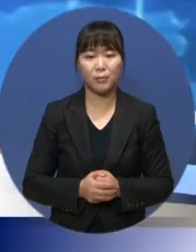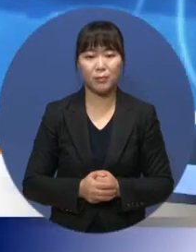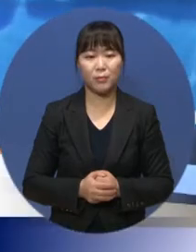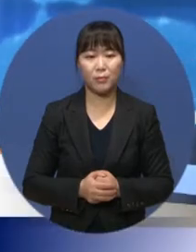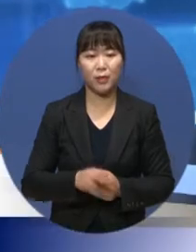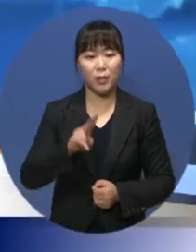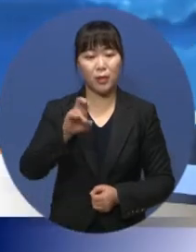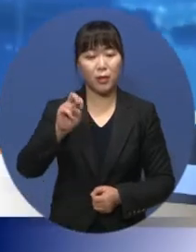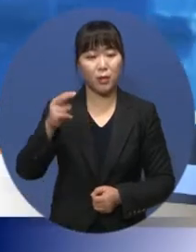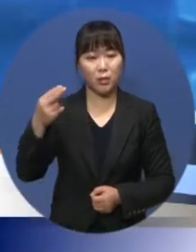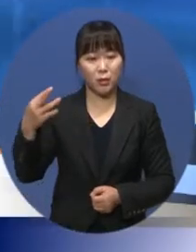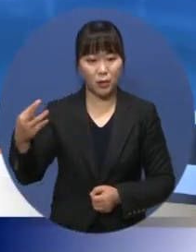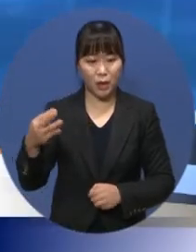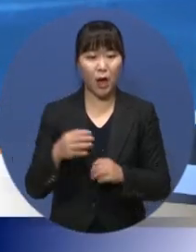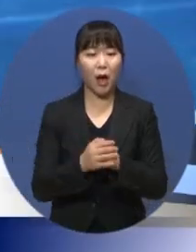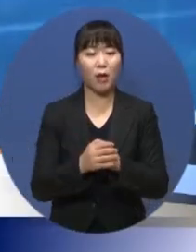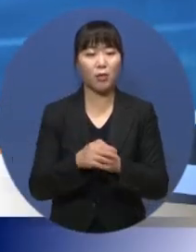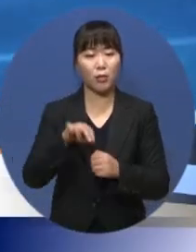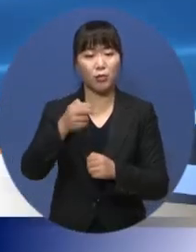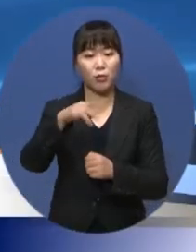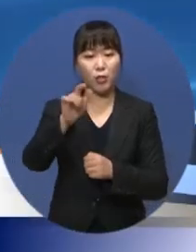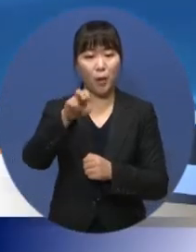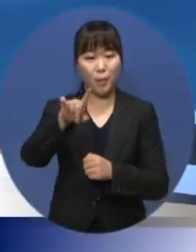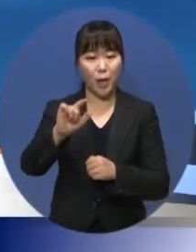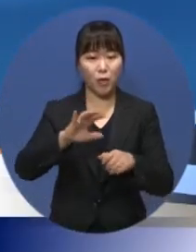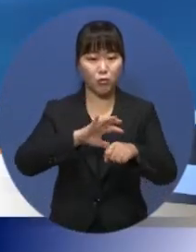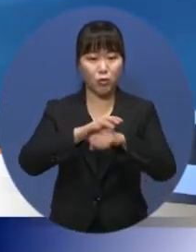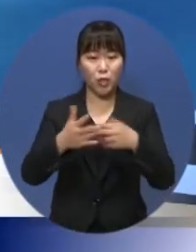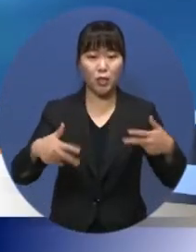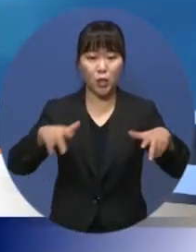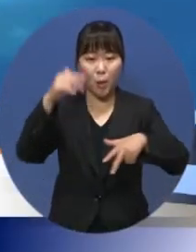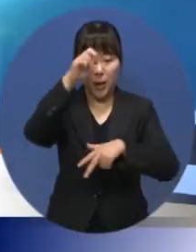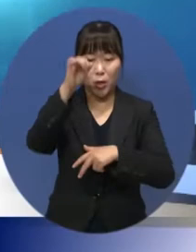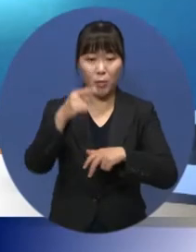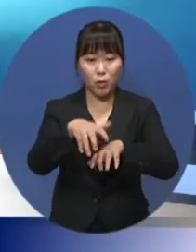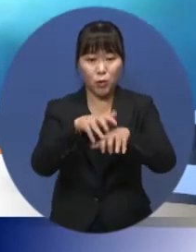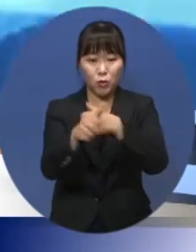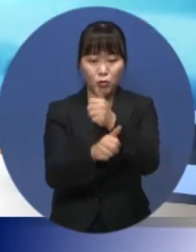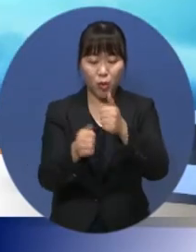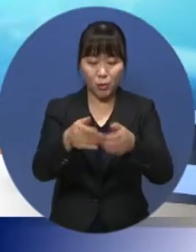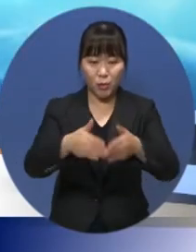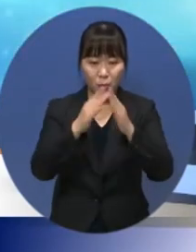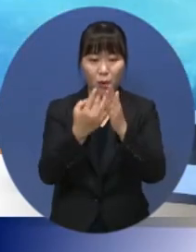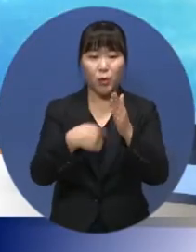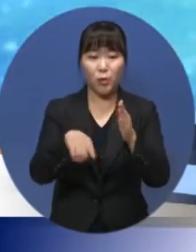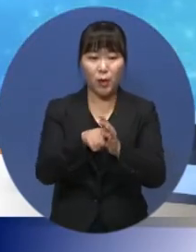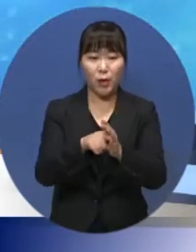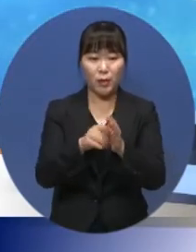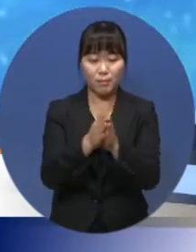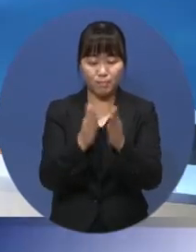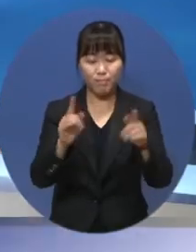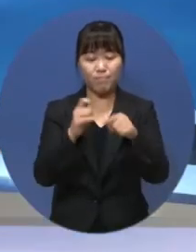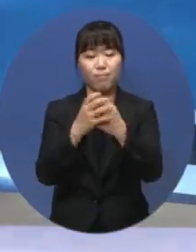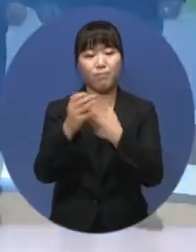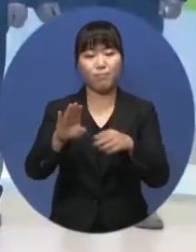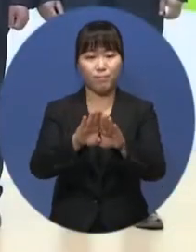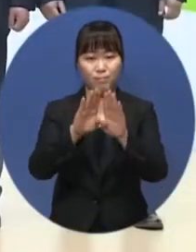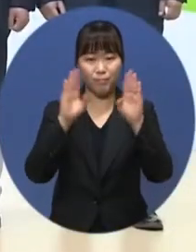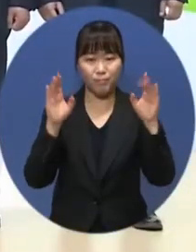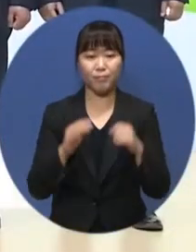이 구미 3 순천만 국제 정원 박람회 조직위원회 설립을 위한 발기인 대회 가 열렸습니다